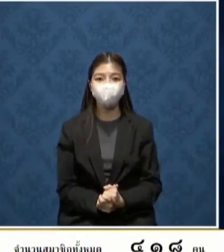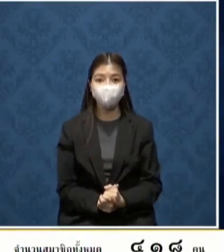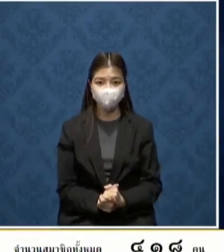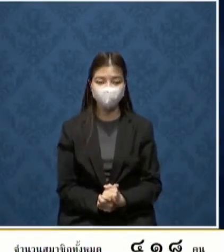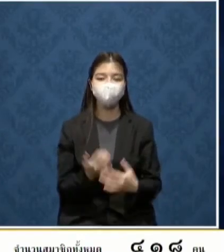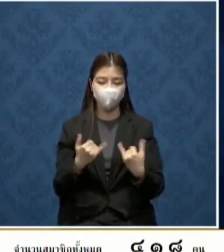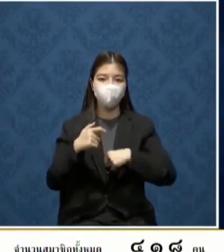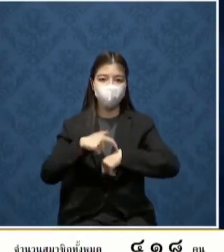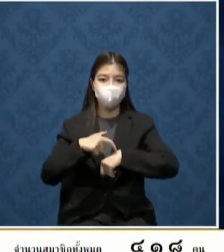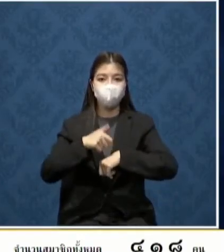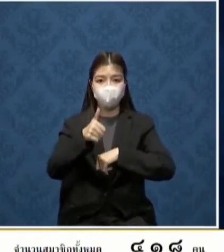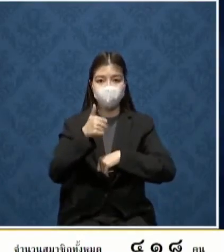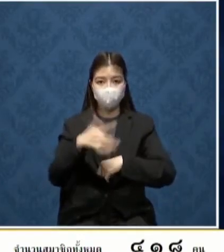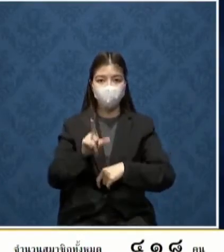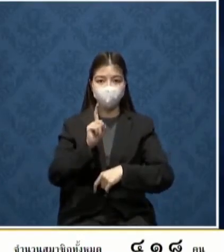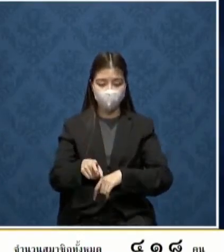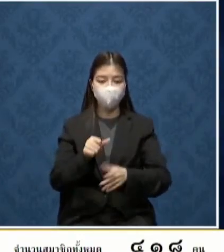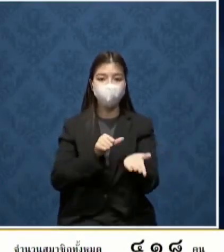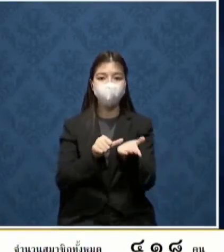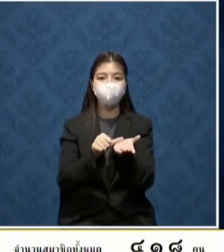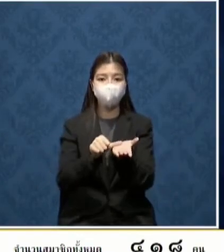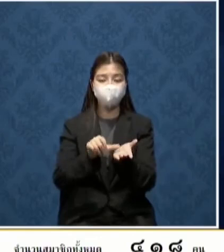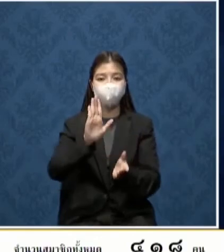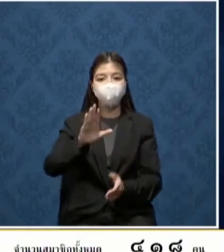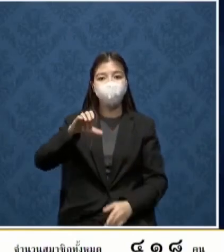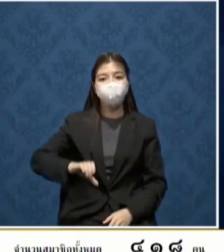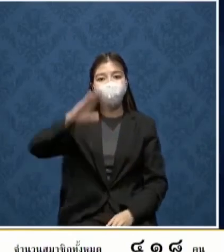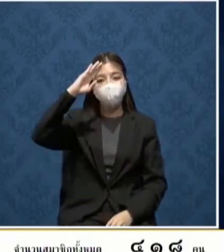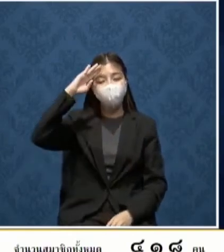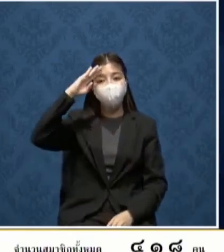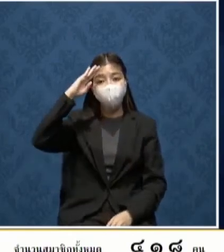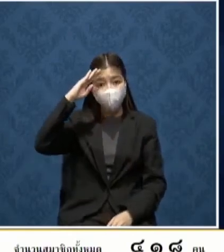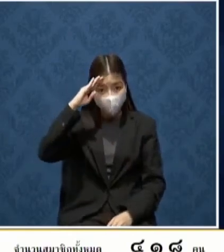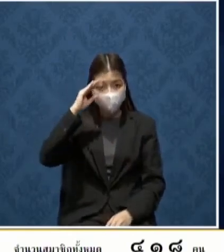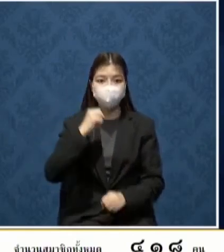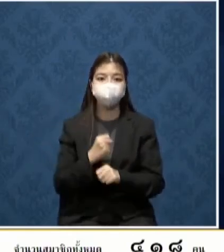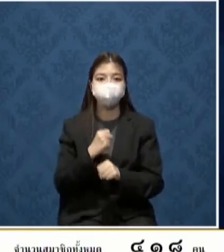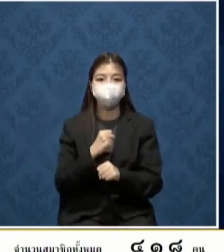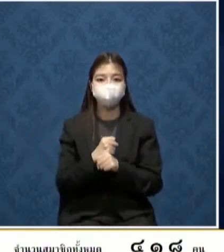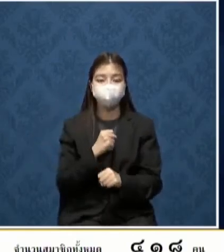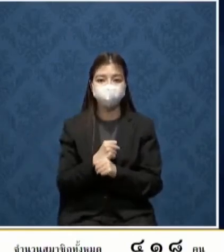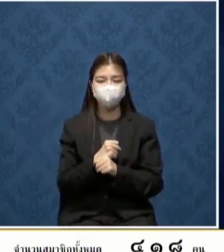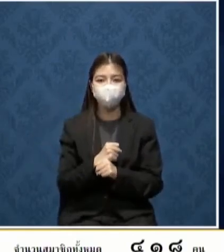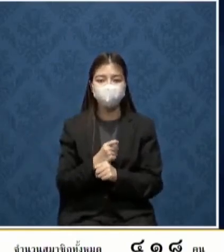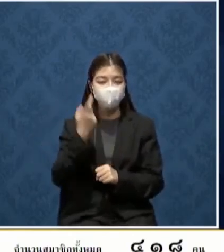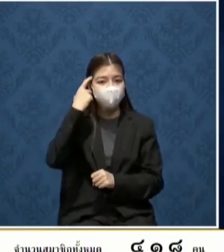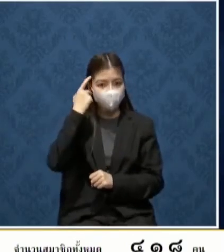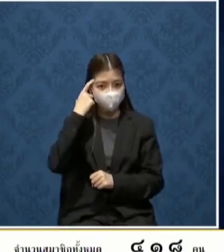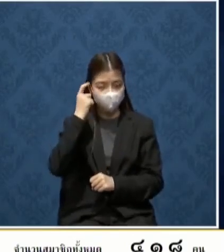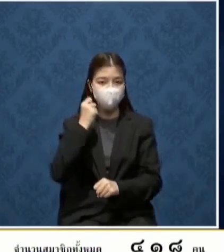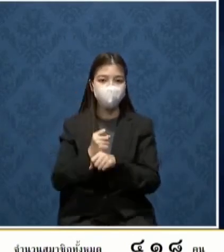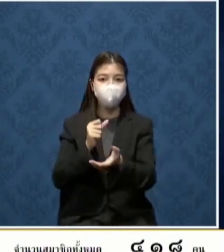ถึเวลาแล้วครับที่เราตองปตติรูปกองทัพผมยนยว่าการปัตติรูปกองทัพเป็นเรื่องเดียวกัน